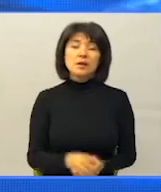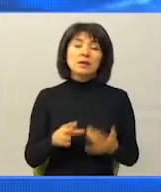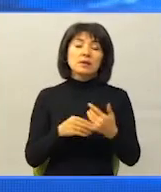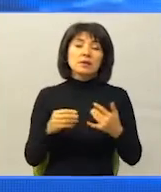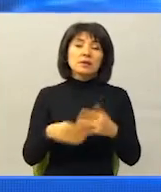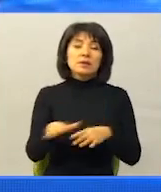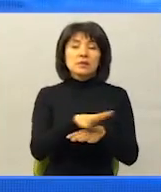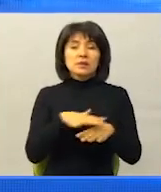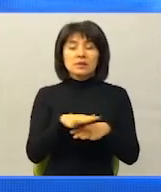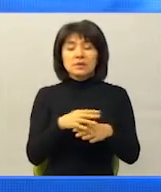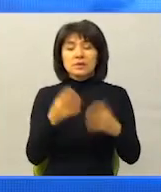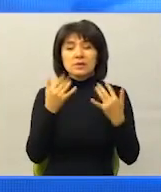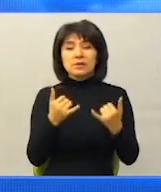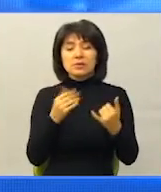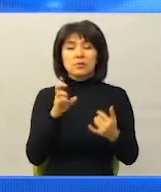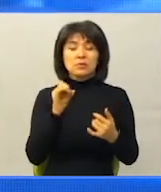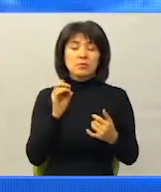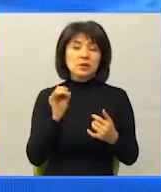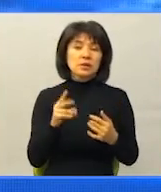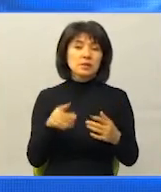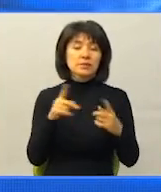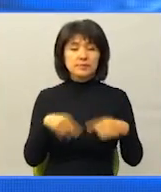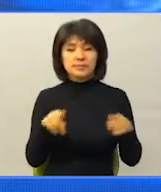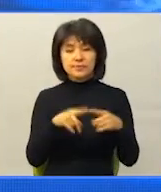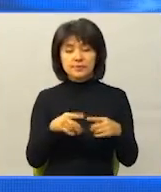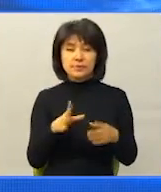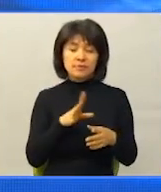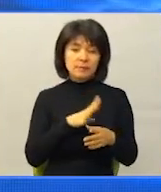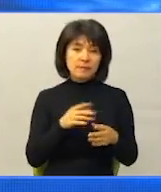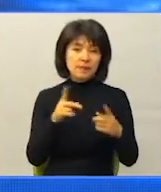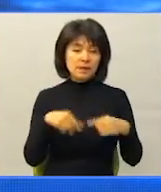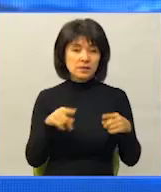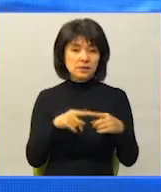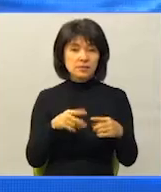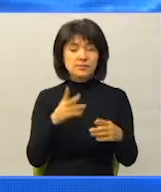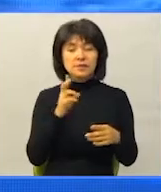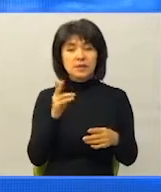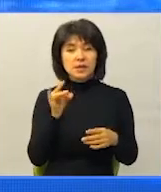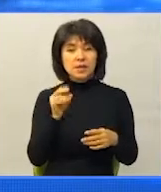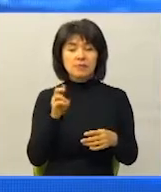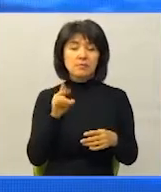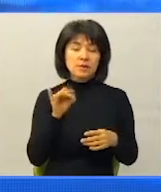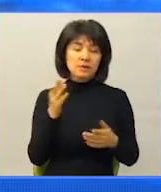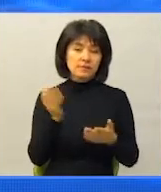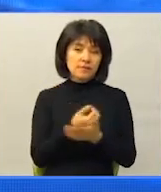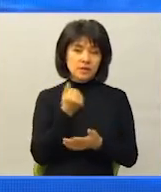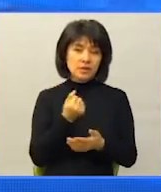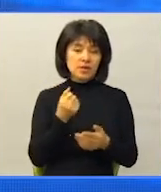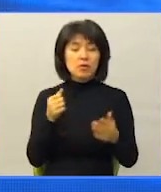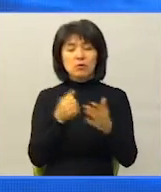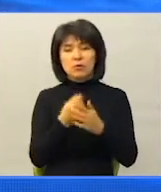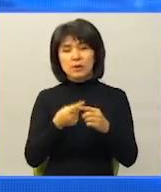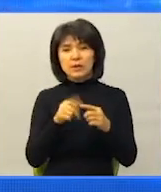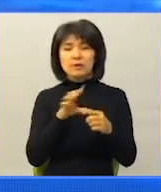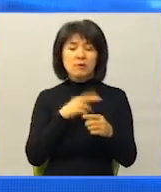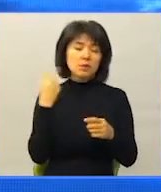Жерлесіміз Жәмиле Ахметова Бөбек бірлестігі ұйымдастырған «Жас ғалым 2020» байқауында гран-при ұтып алды. Бұған дейін Америка Құрама